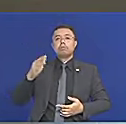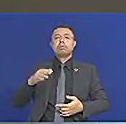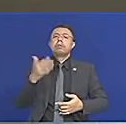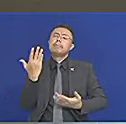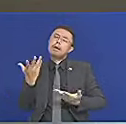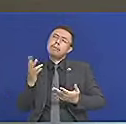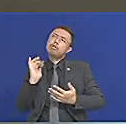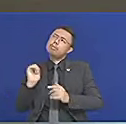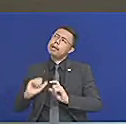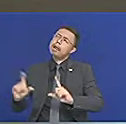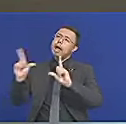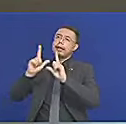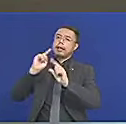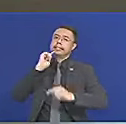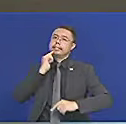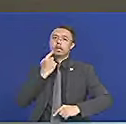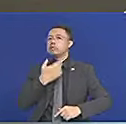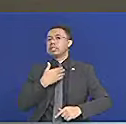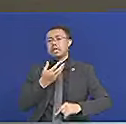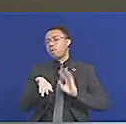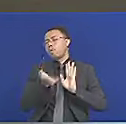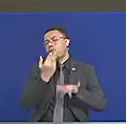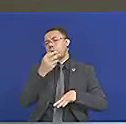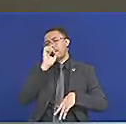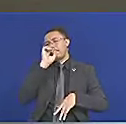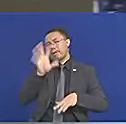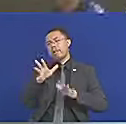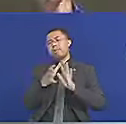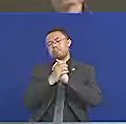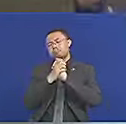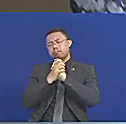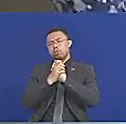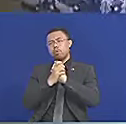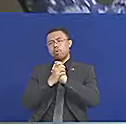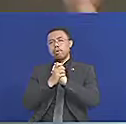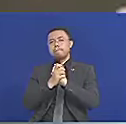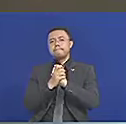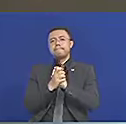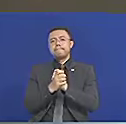patut? Serius, saya berkali-kali berdoa.